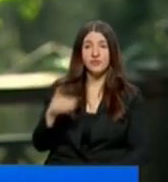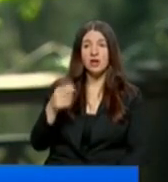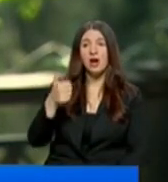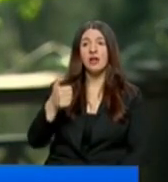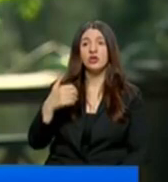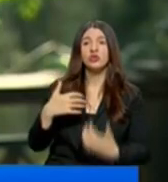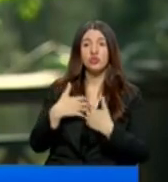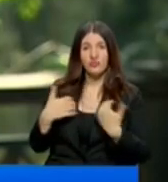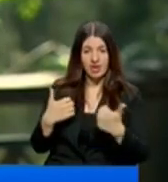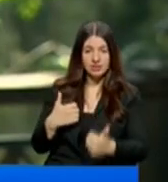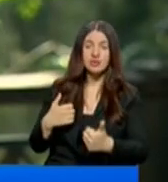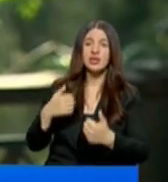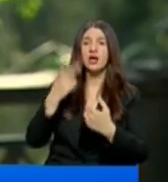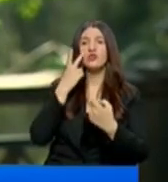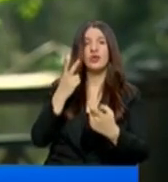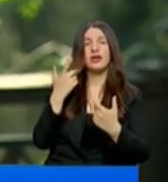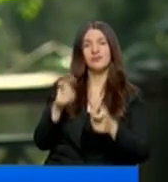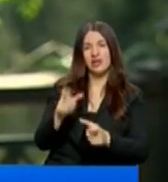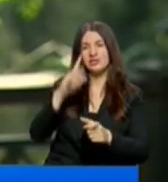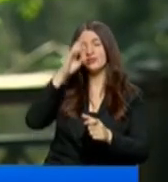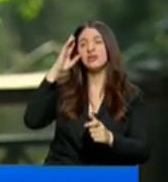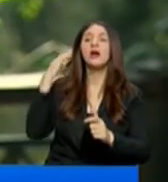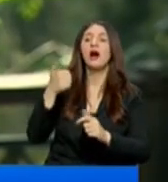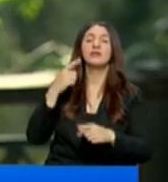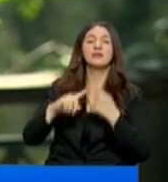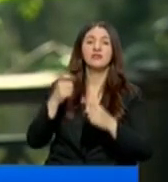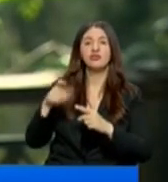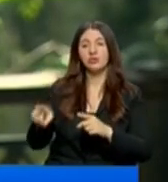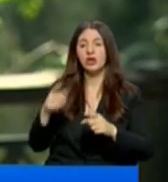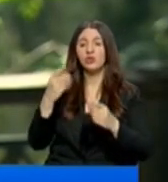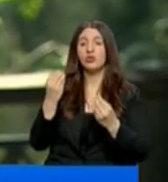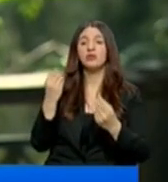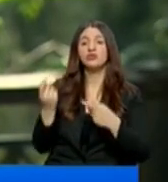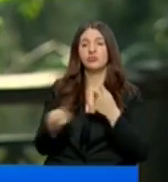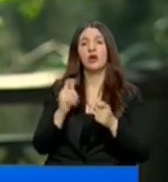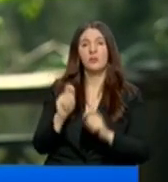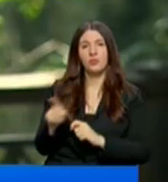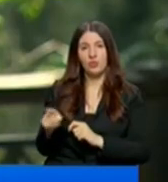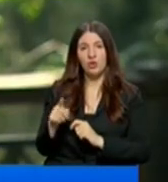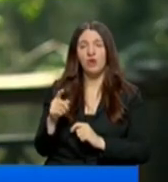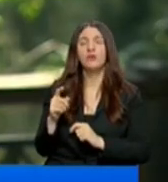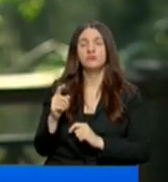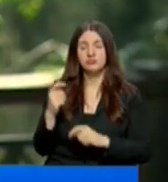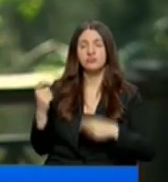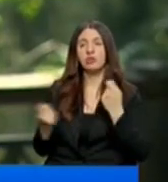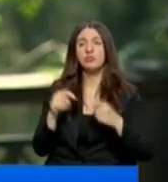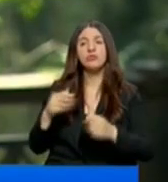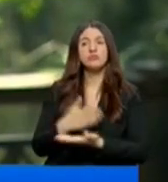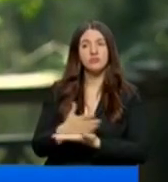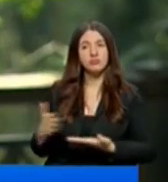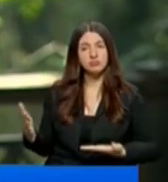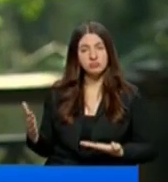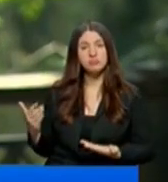6 güvenlikçi, 6 da siyasetçi olmak üzere. Güzel çalışmalar yapılıyor. Çalışmalar şu anda da devam